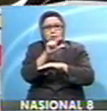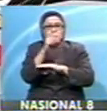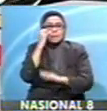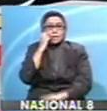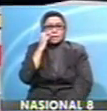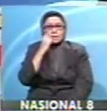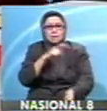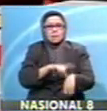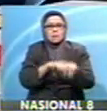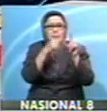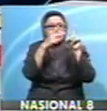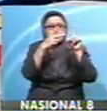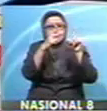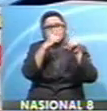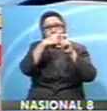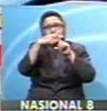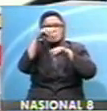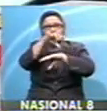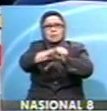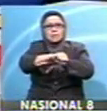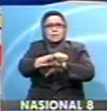kira-kira jam 12 T0 malam